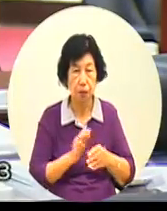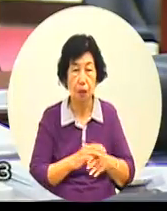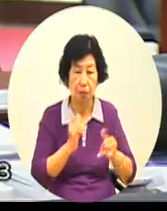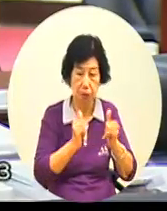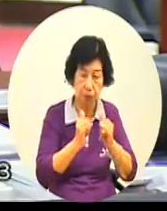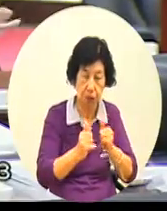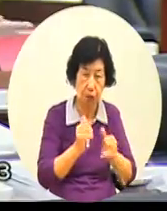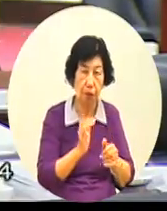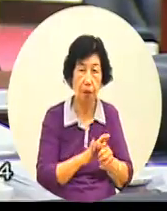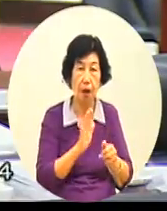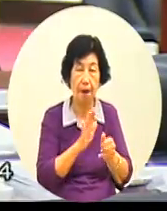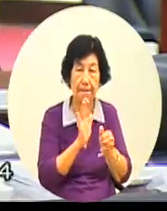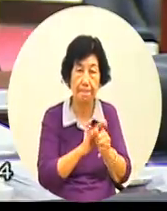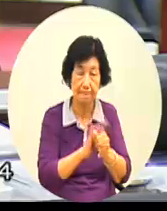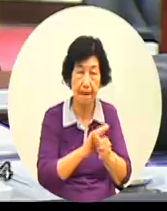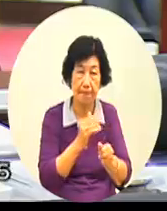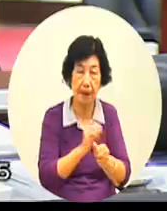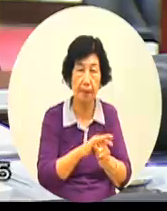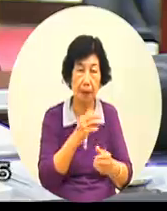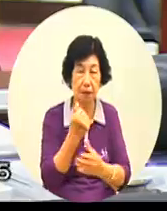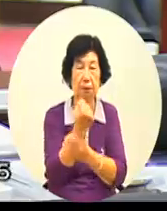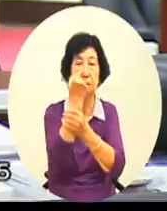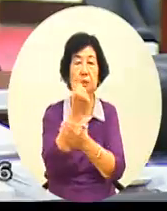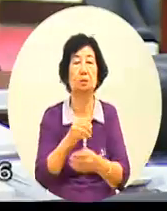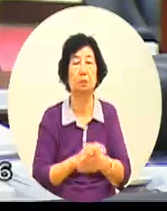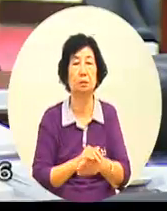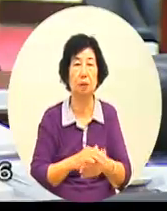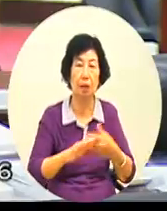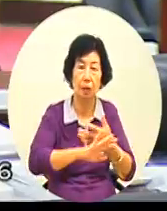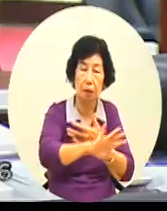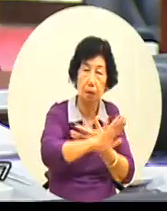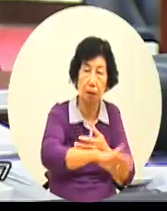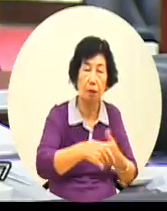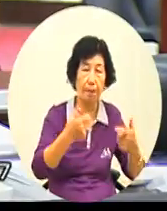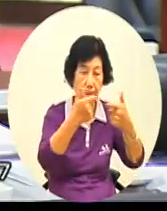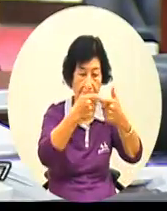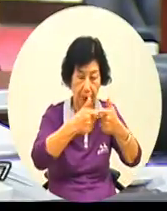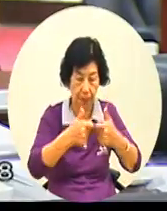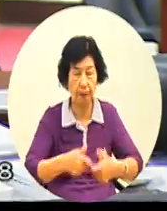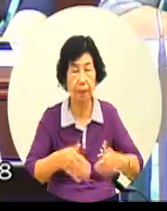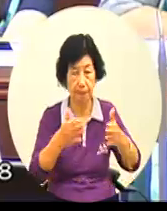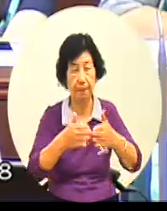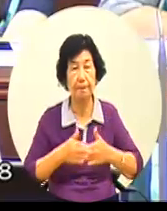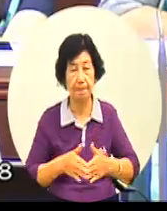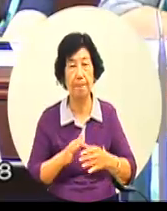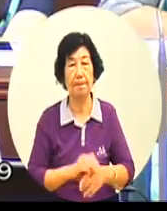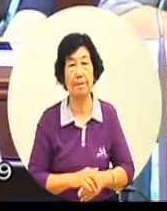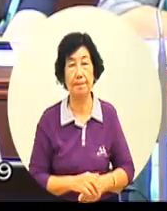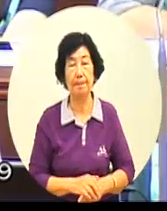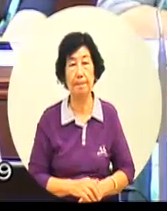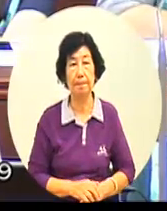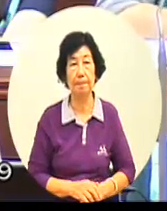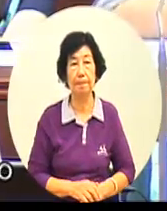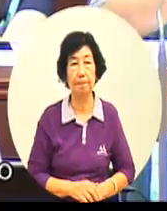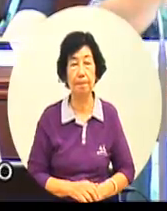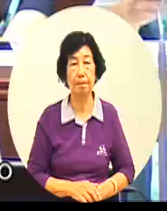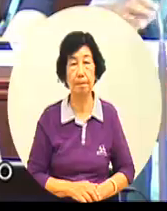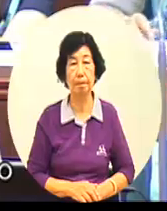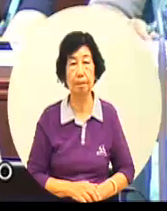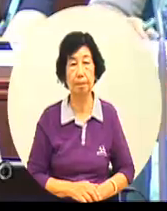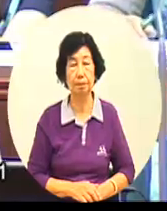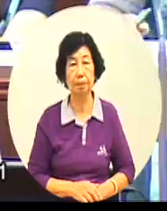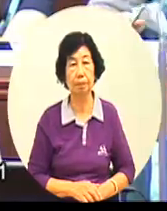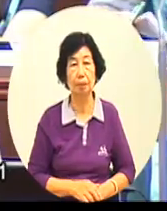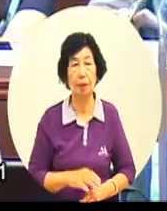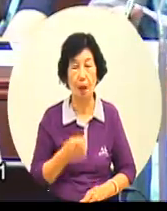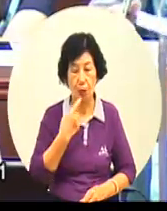的力量去做相关的配套，我的意思是这样。来，局长。 了解。那我想这个部分我可能回去要